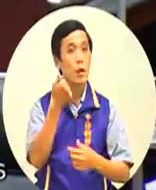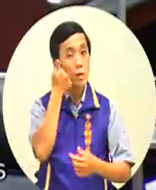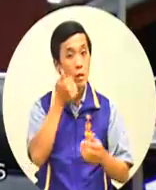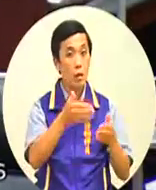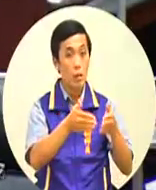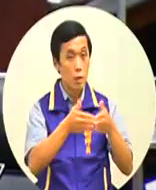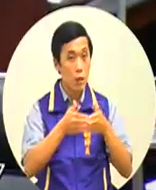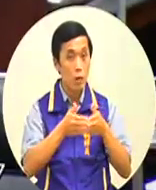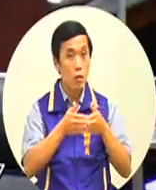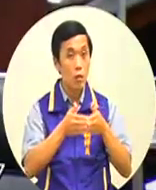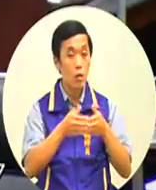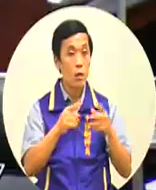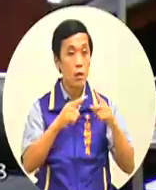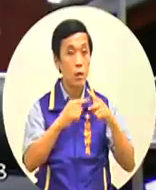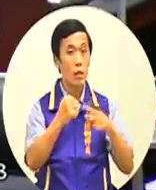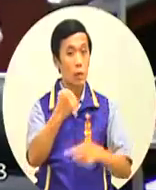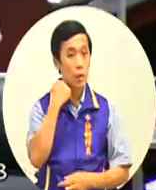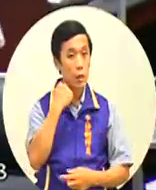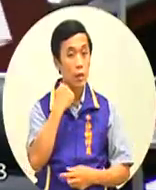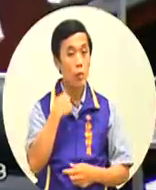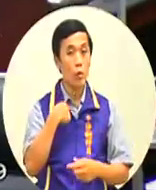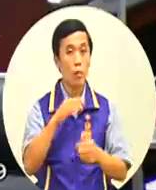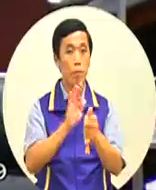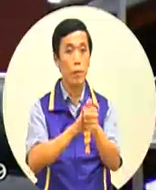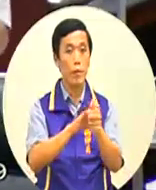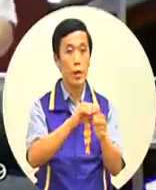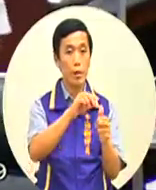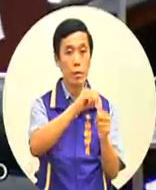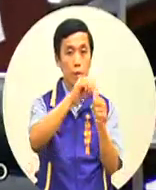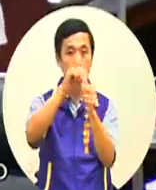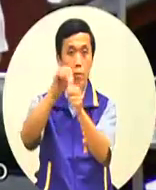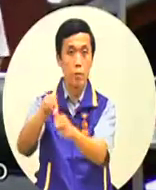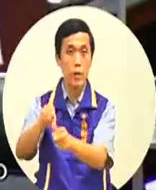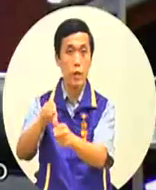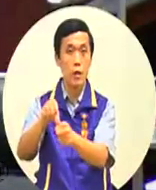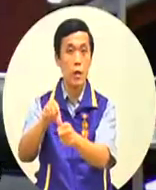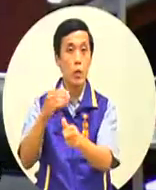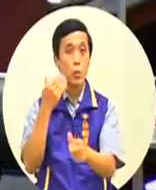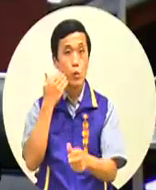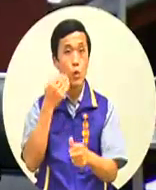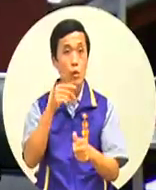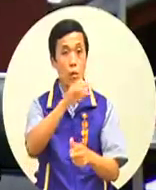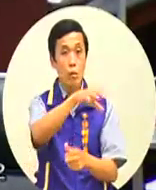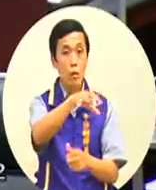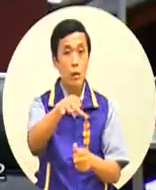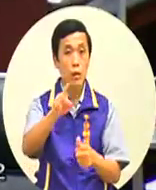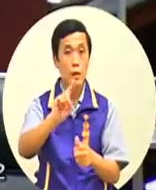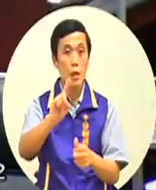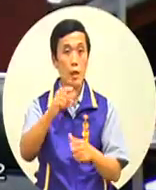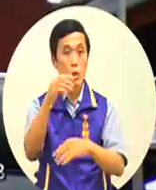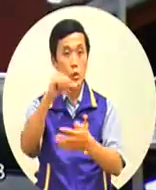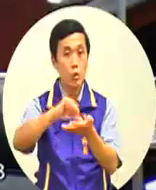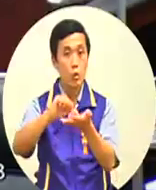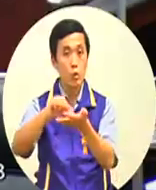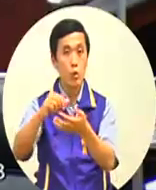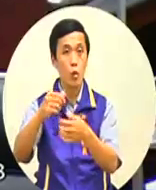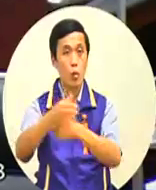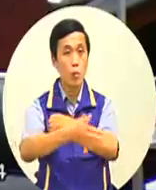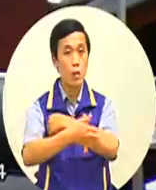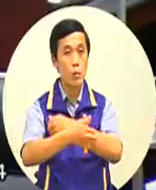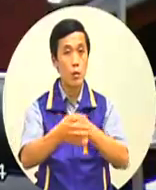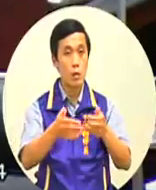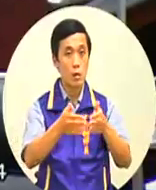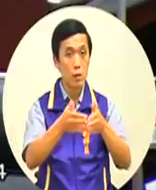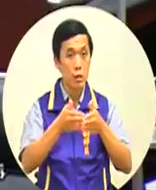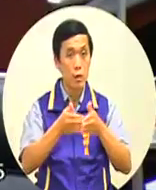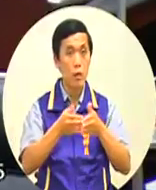需要人力的时阵，我就移步去。啊，我四月到六月有需要对要采收的人力移步出去，